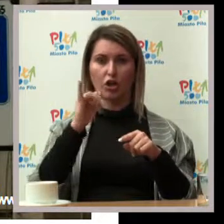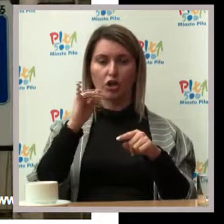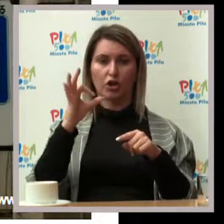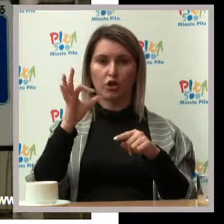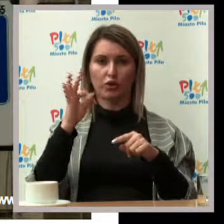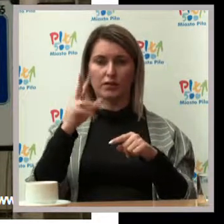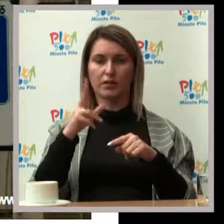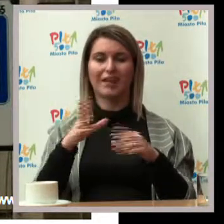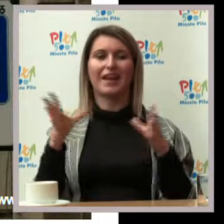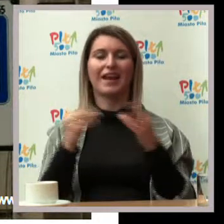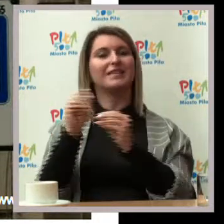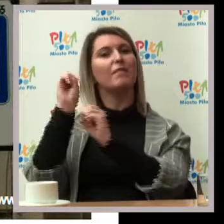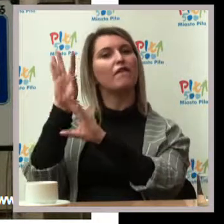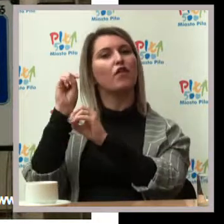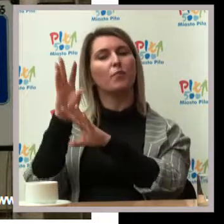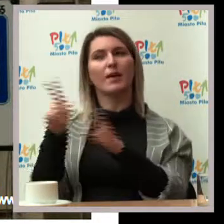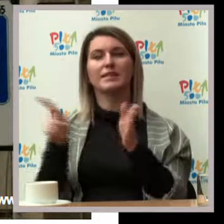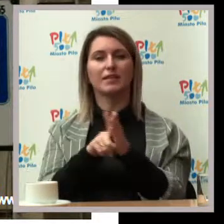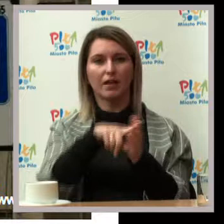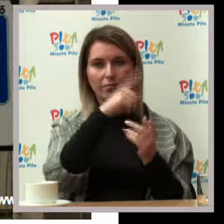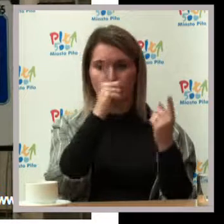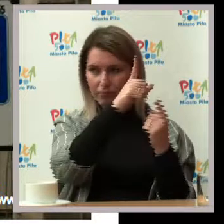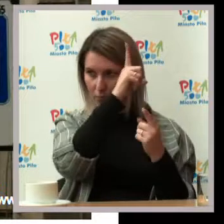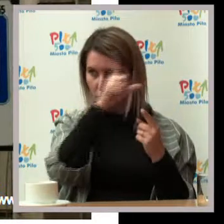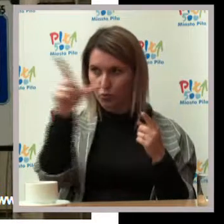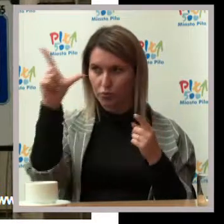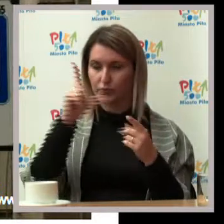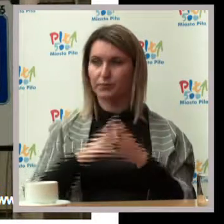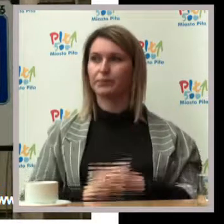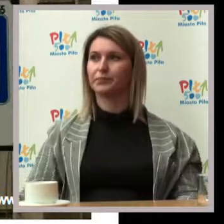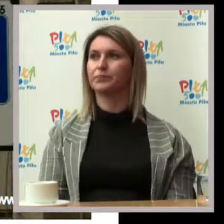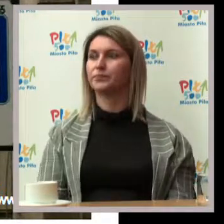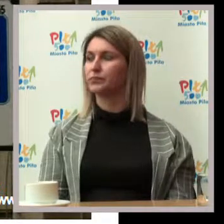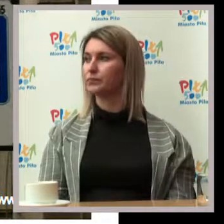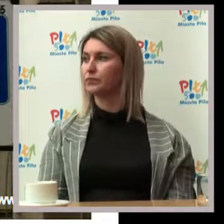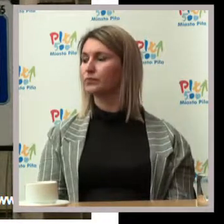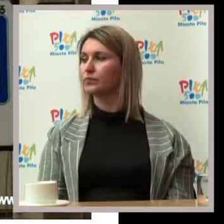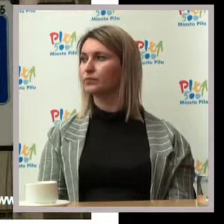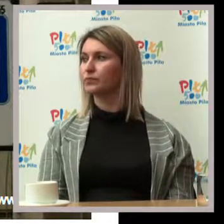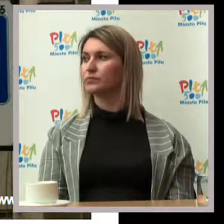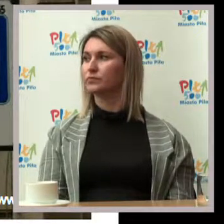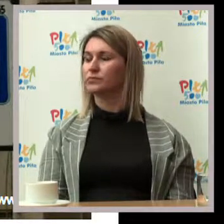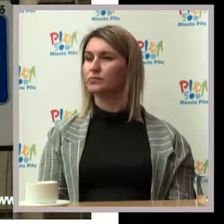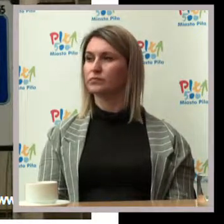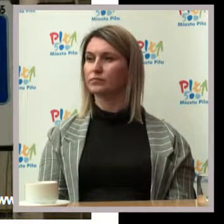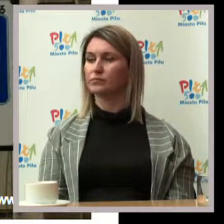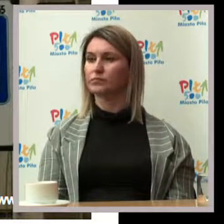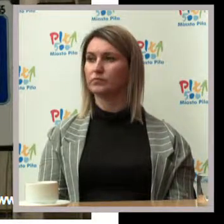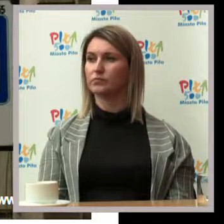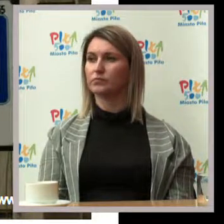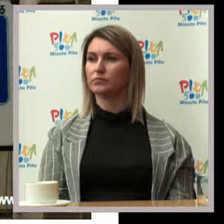strategicznych miały pozwolić na pozyskanie oczywiście dodatkowych punktów, pokazanie bezpieczeństwa, ale